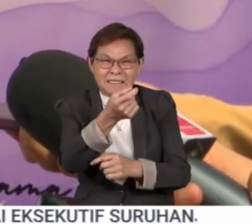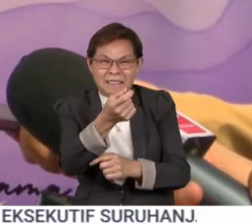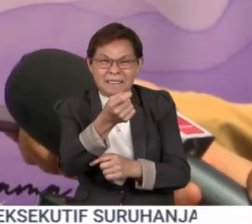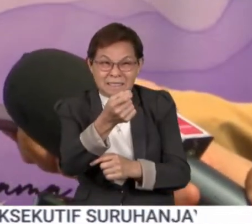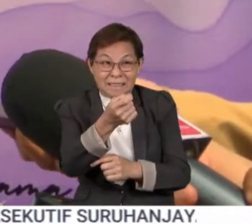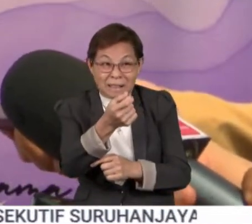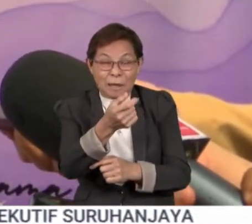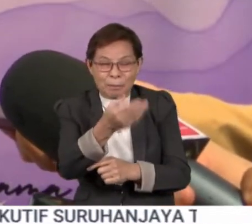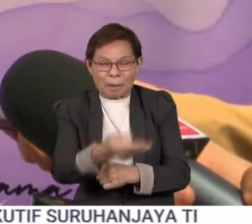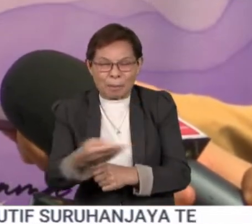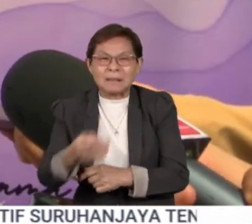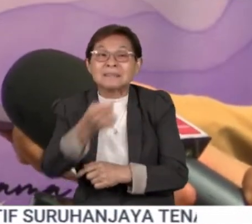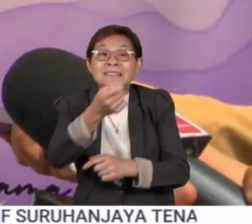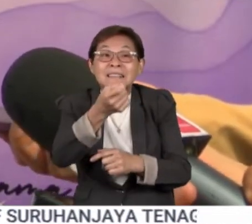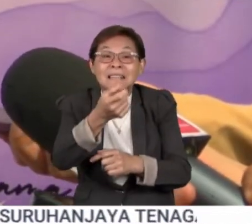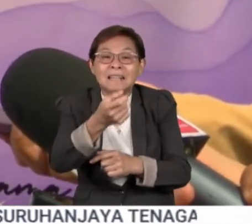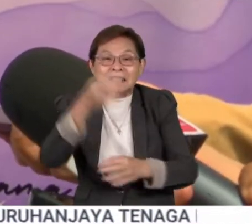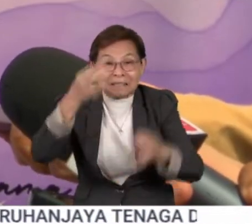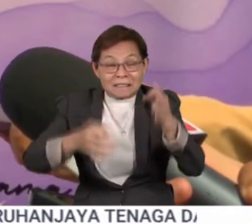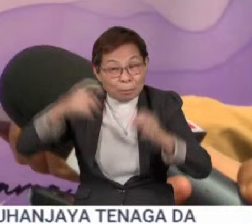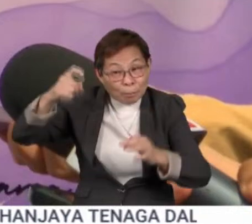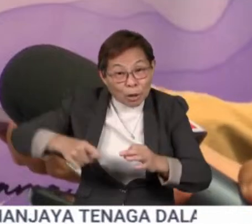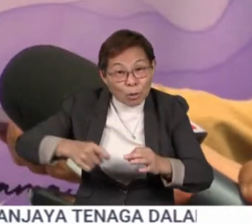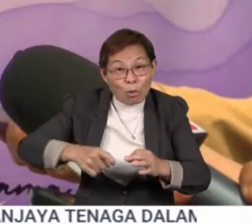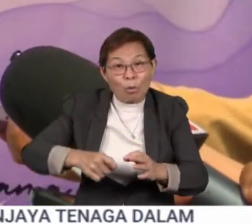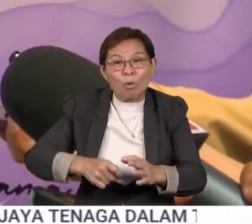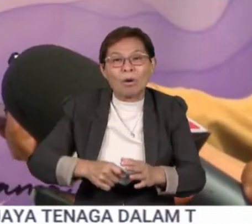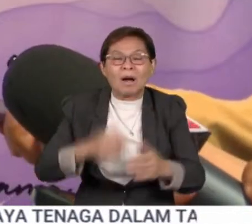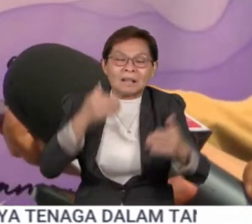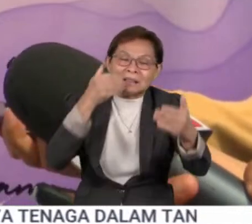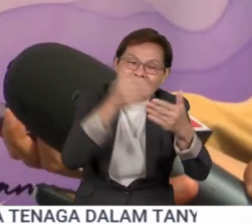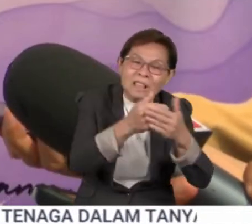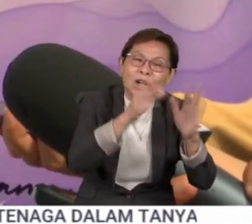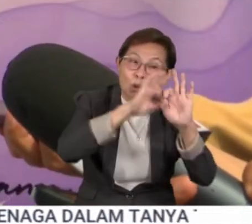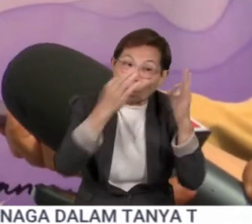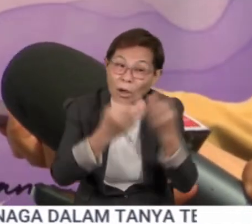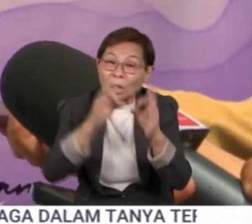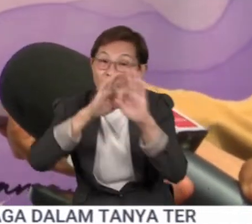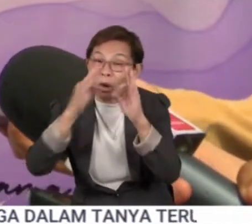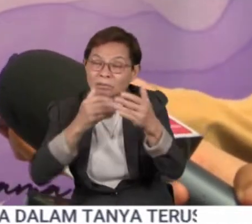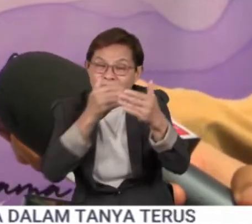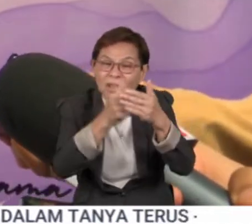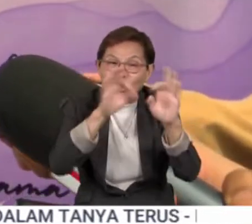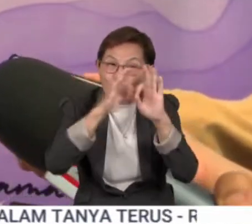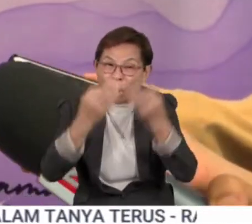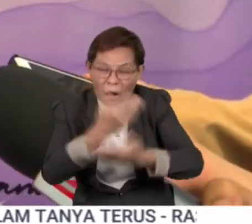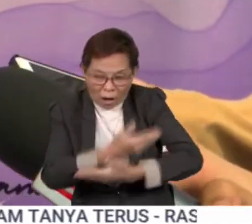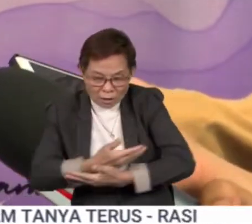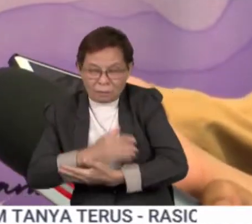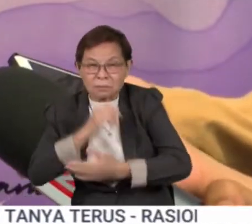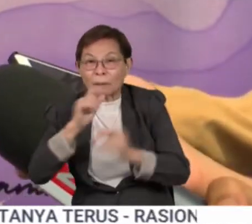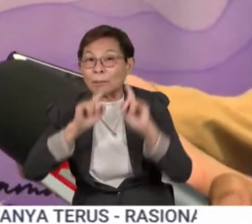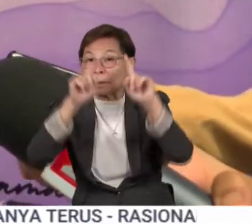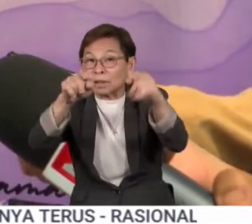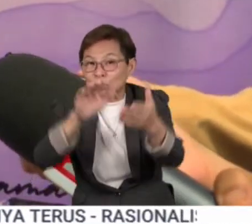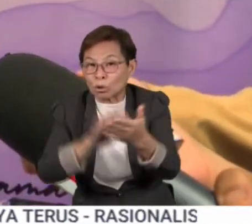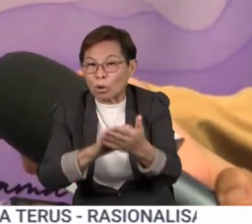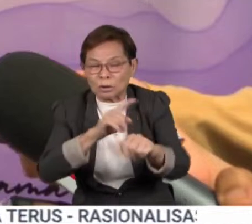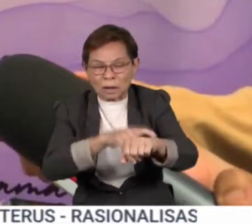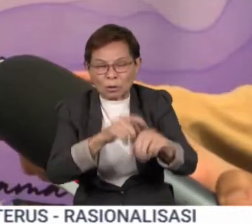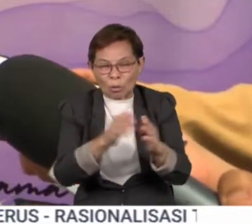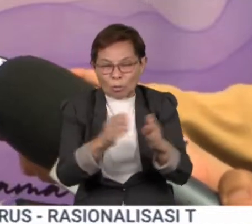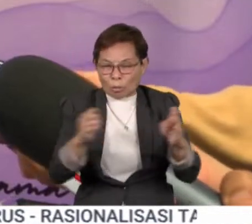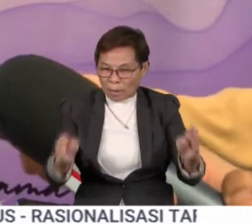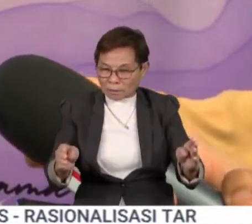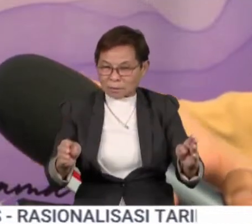sumber dan sekiranya perlu untuk mendekati keluarga-keluarga yang mana anak-anak tidak hadir ke sekolah untuk satu tempoh